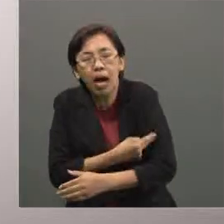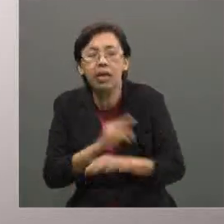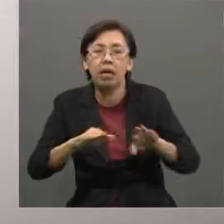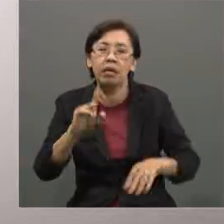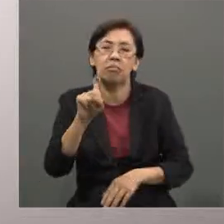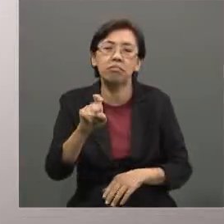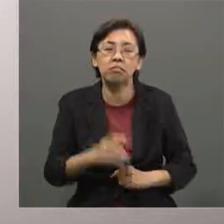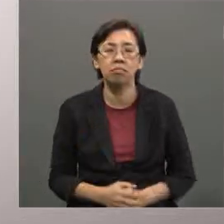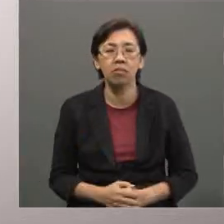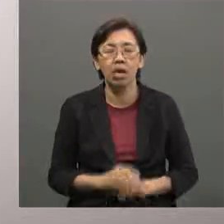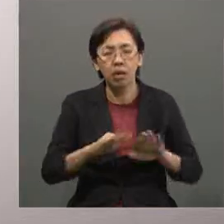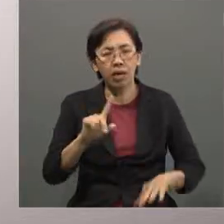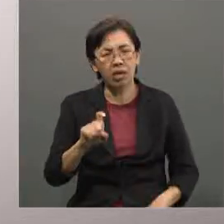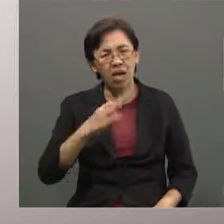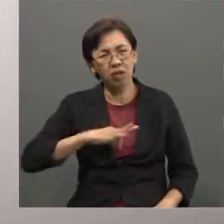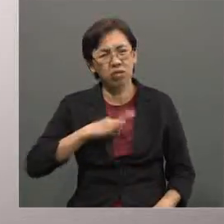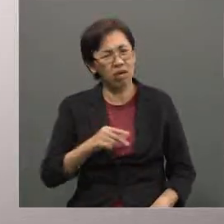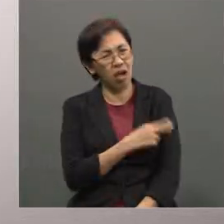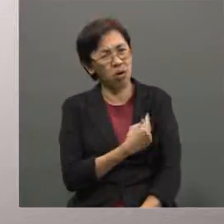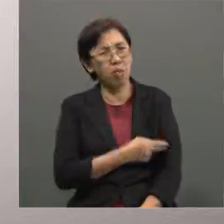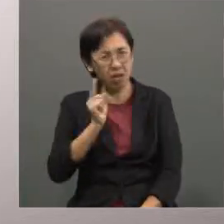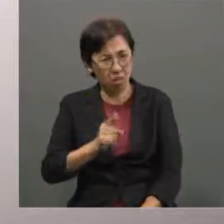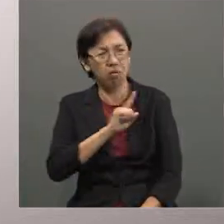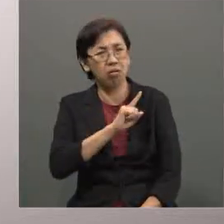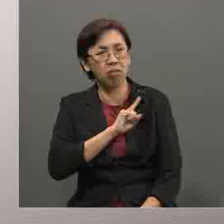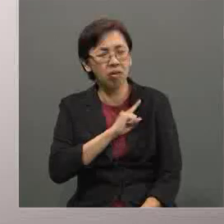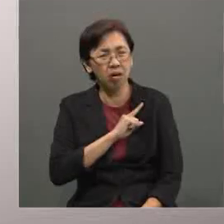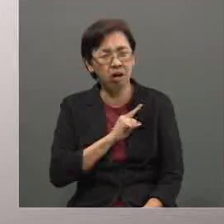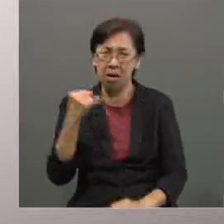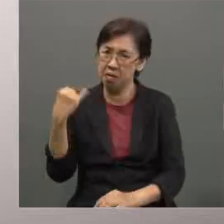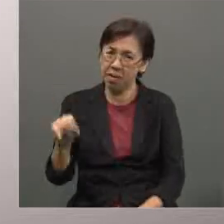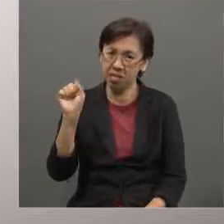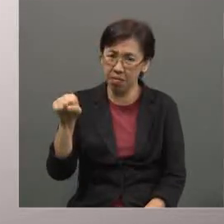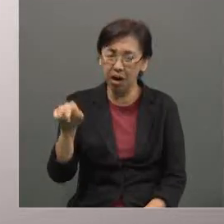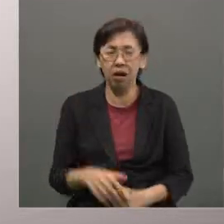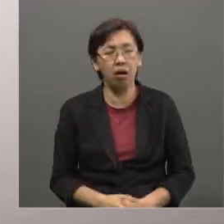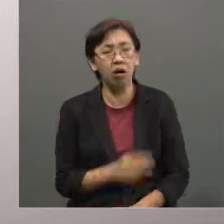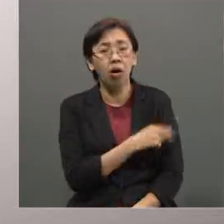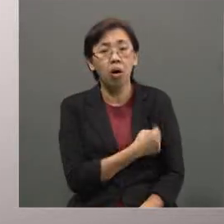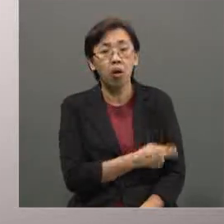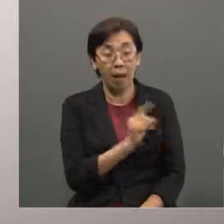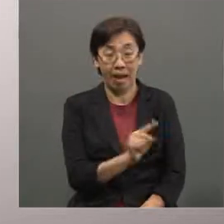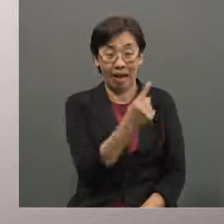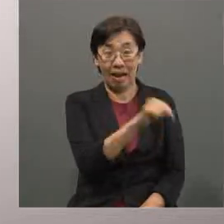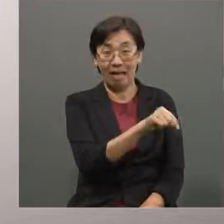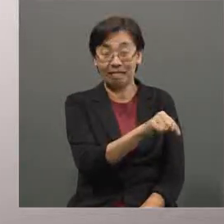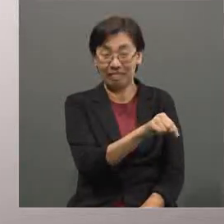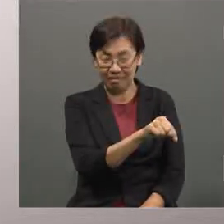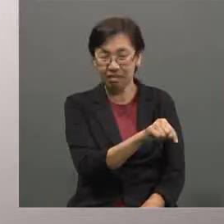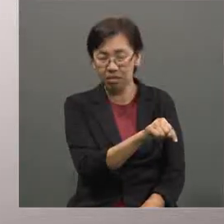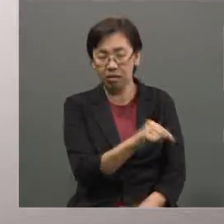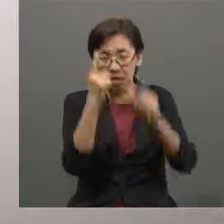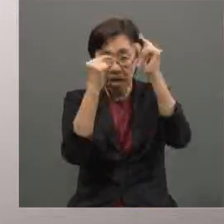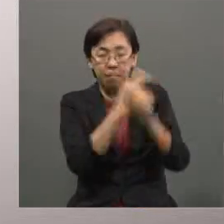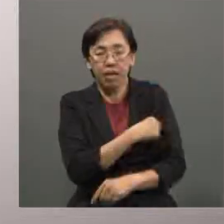ครับทีนี้เขาก็เลยบอกว่าเออโรงพยาบาลเนี่ยต้องรับผิดชอบไหมมันเป็นความผิดพลาดหรือเปล่าโรงพยาบาลแห่งแรกเลยเนี่ยนะครับที่พยาบาลบอก